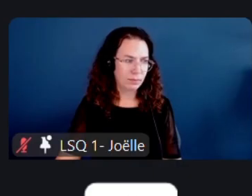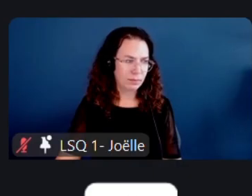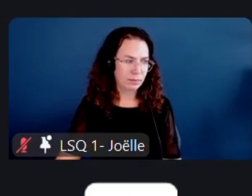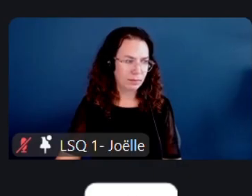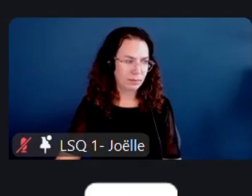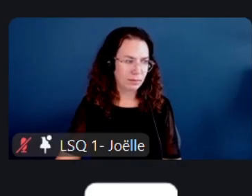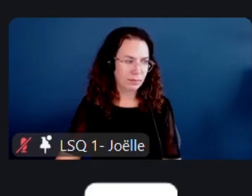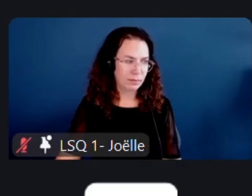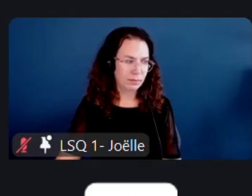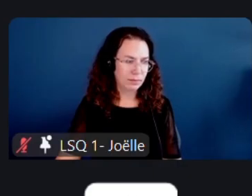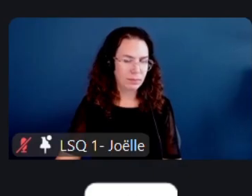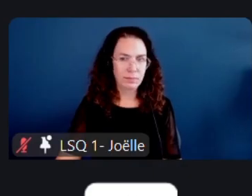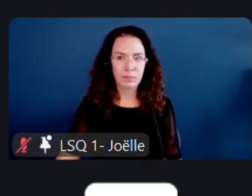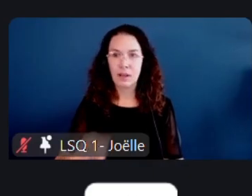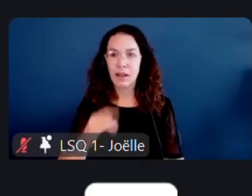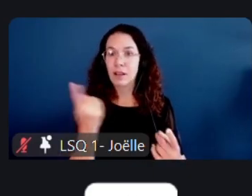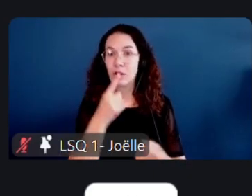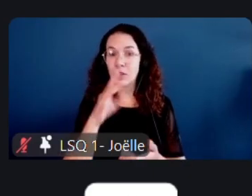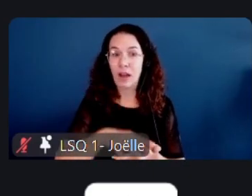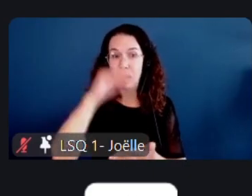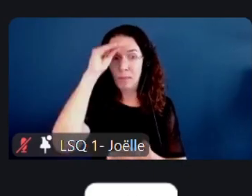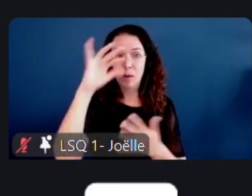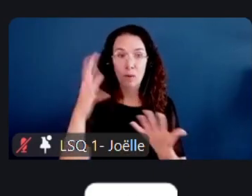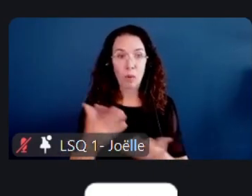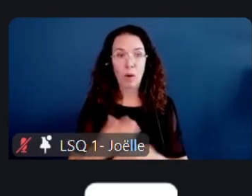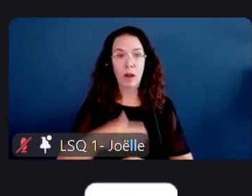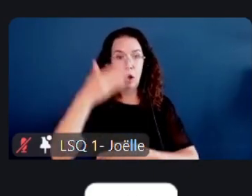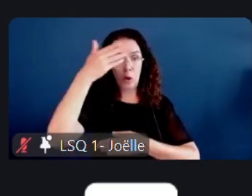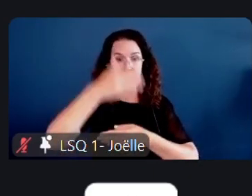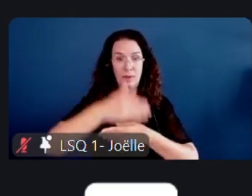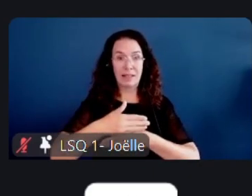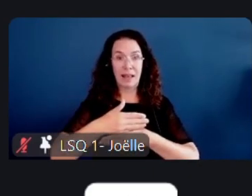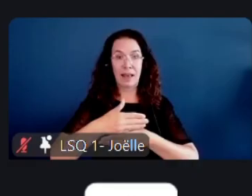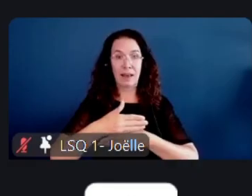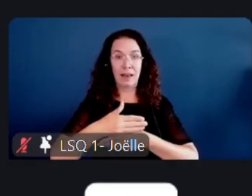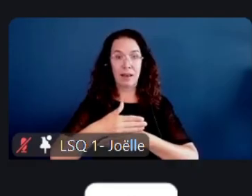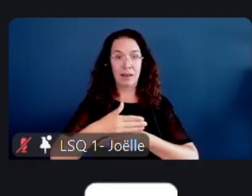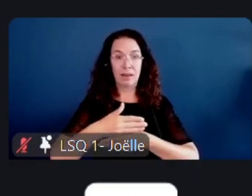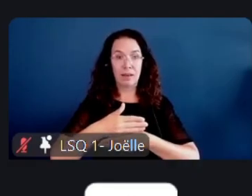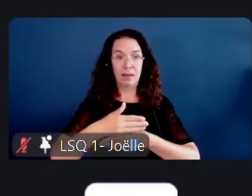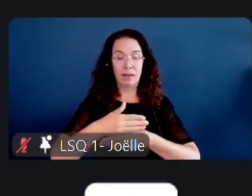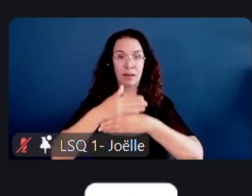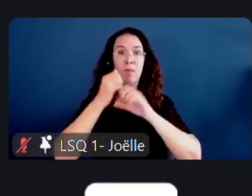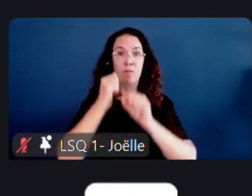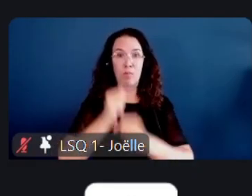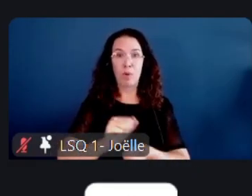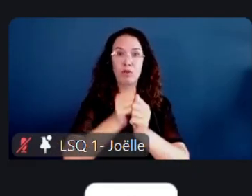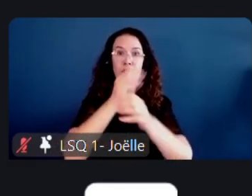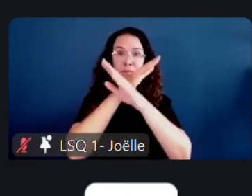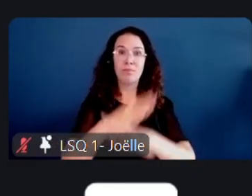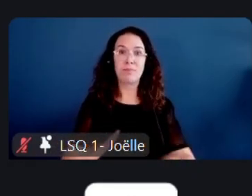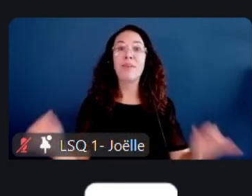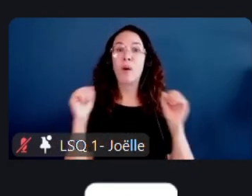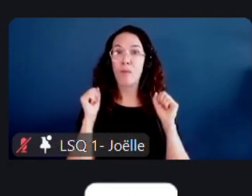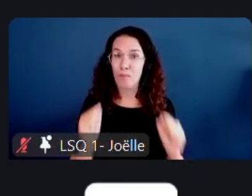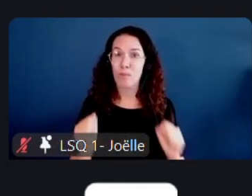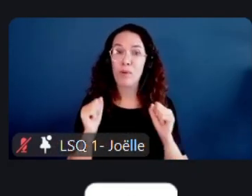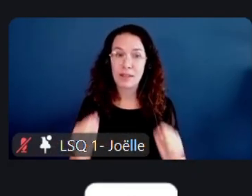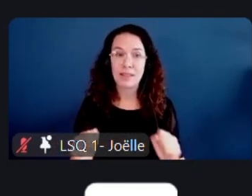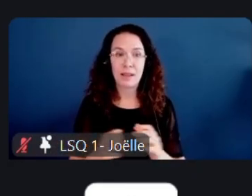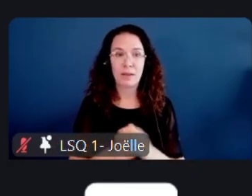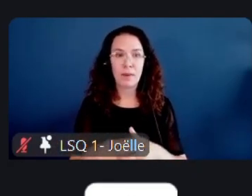S'il y a une chose à retenir d'aujourd'hui, c'est que les obstacles que rencontrent les personnes de LGBTQIA+, qu'il s'agisse de